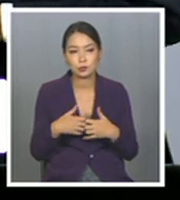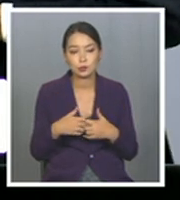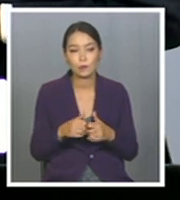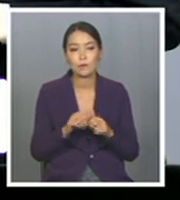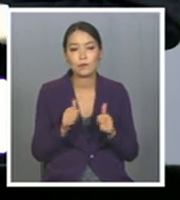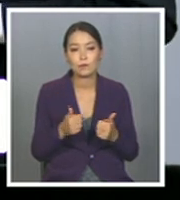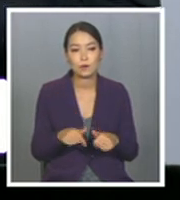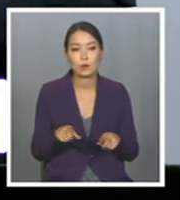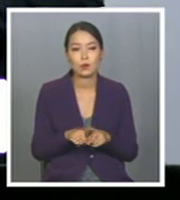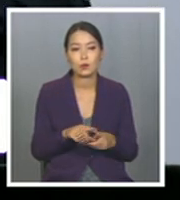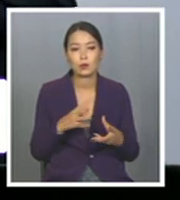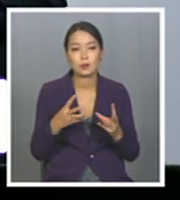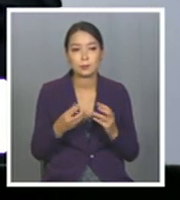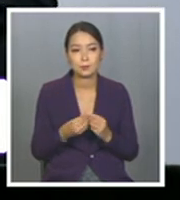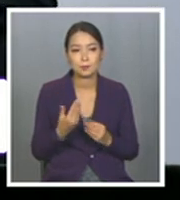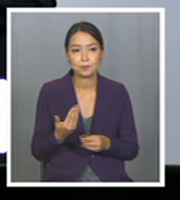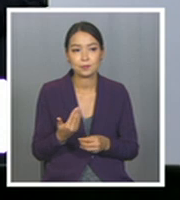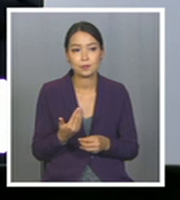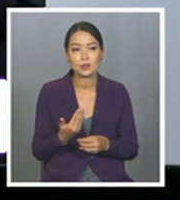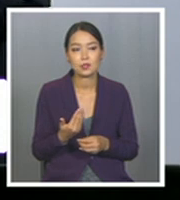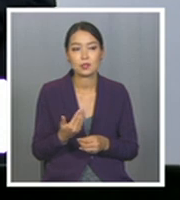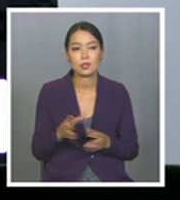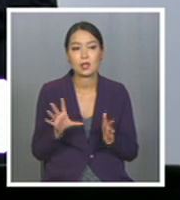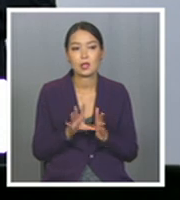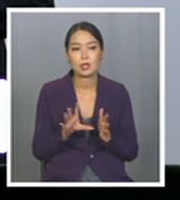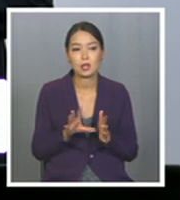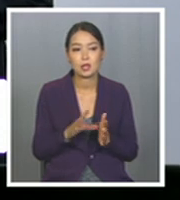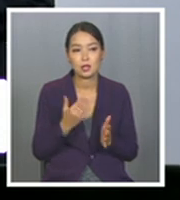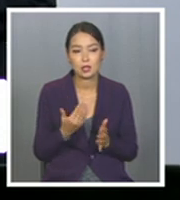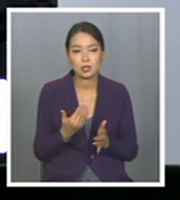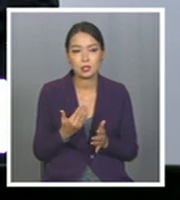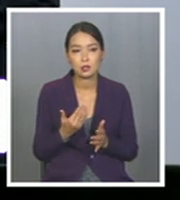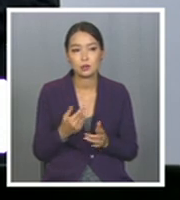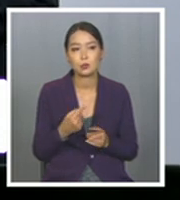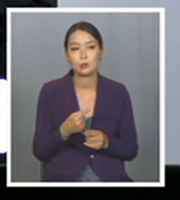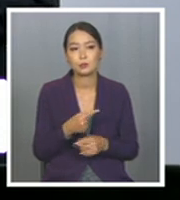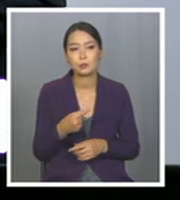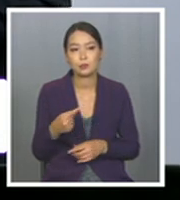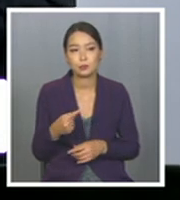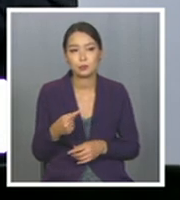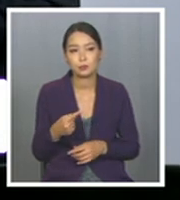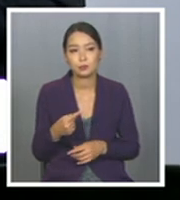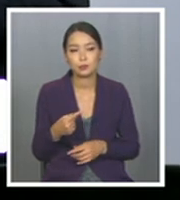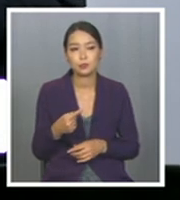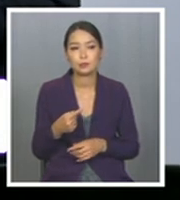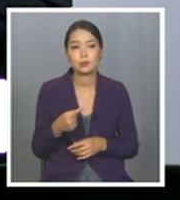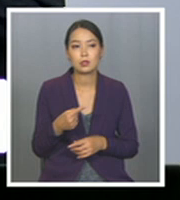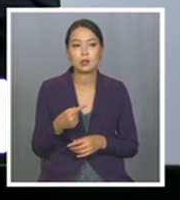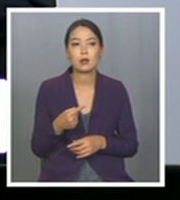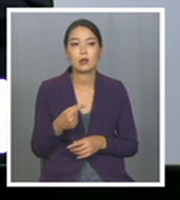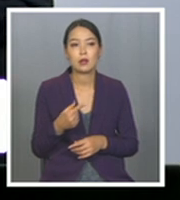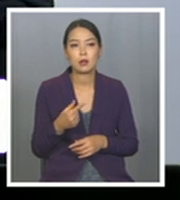қоятын болсақ, сонда мына жердегі электр қозғауыш күшіміз минус, яғни теңдік екінші жағын өткен кезде